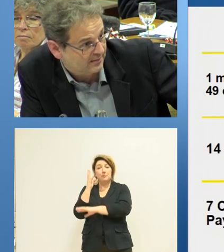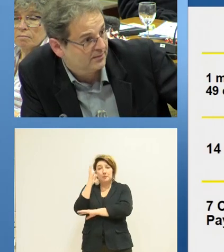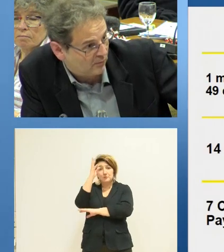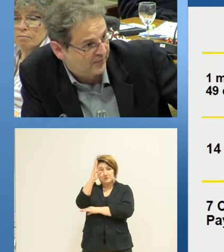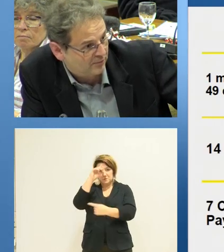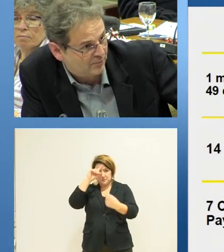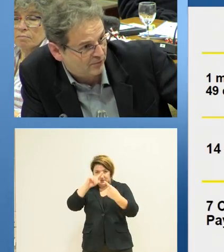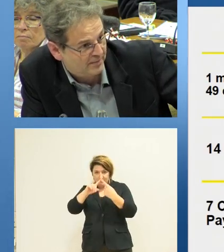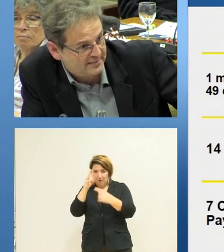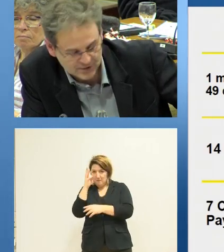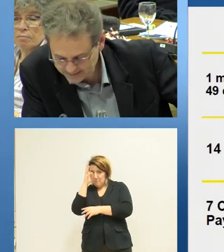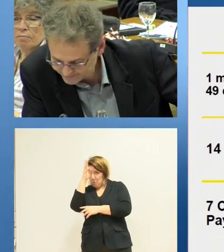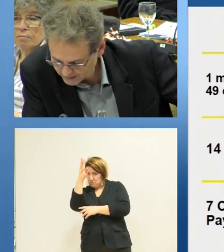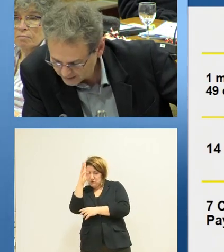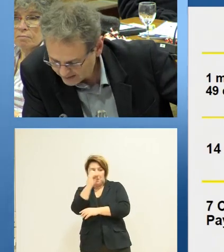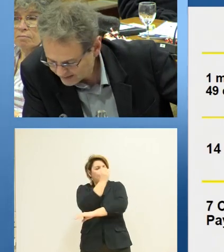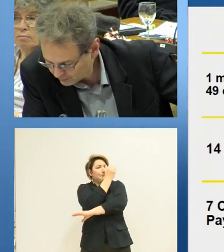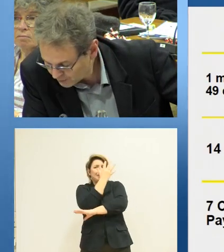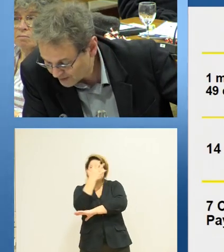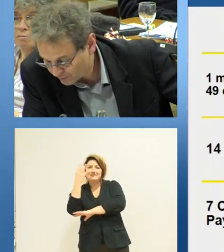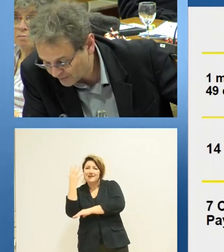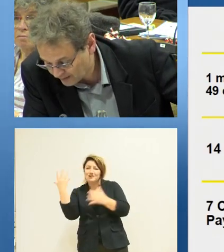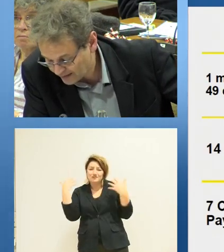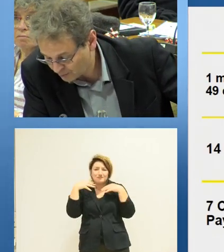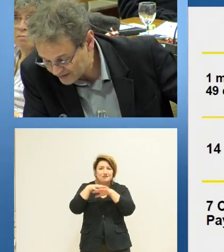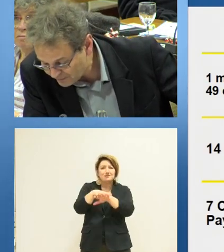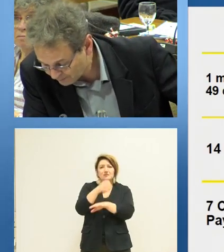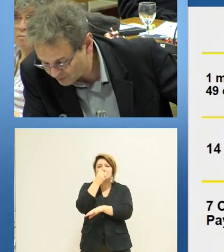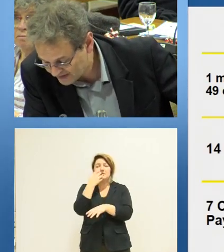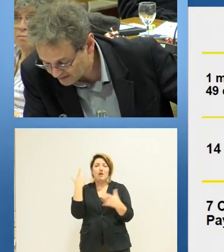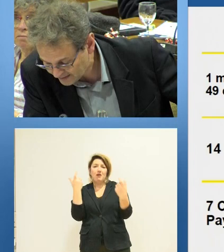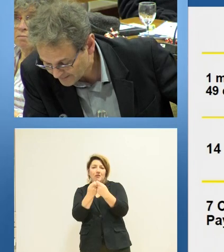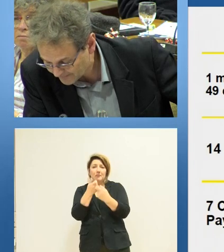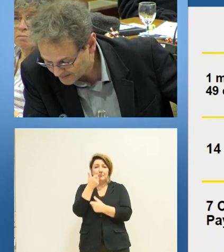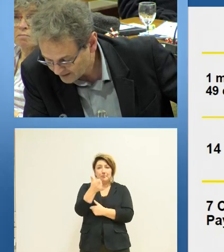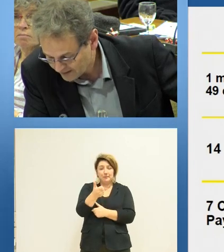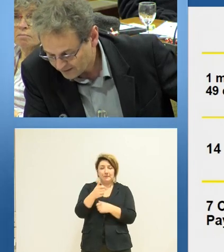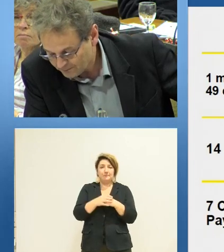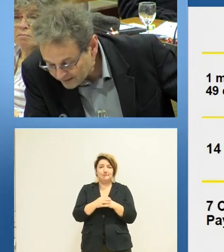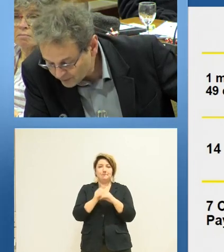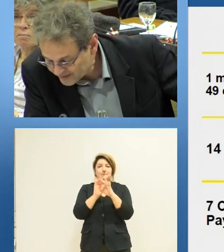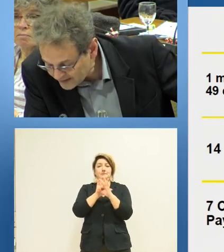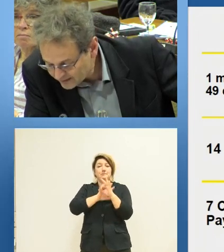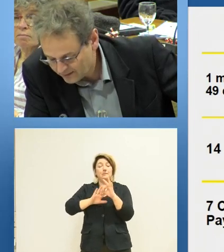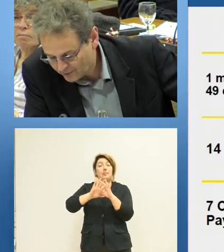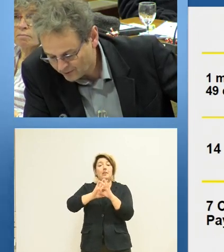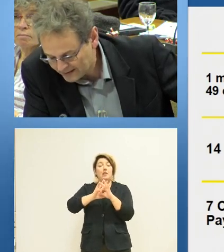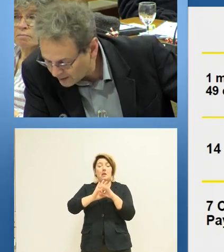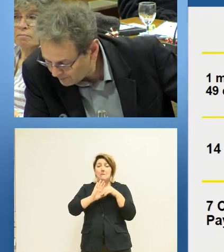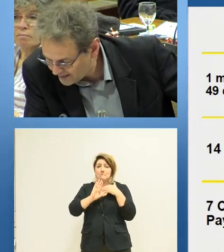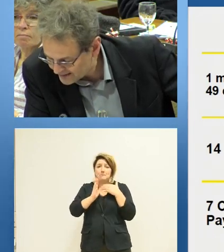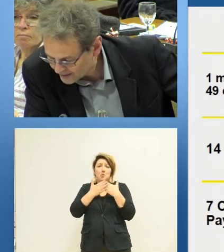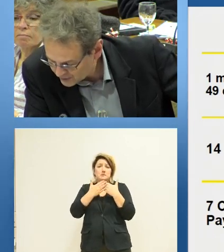projets dans cette ambiance paysagère et cette ambiance elle concerne la prolifèrent proximité mais aussi les